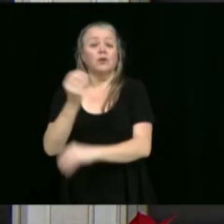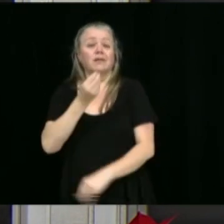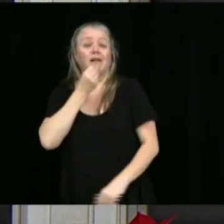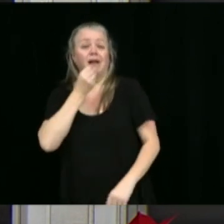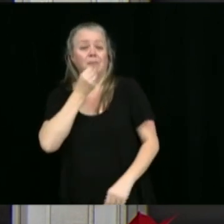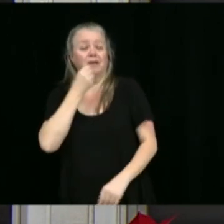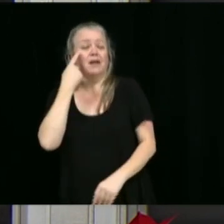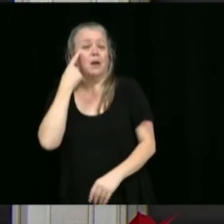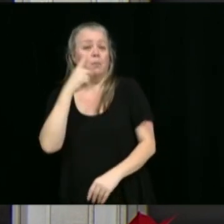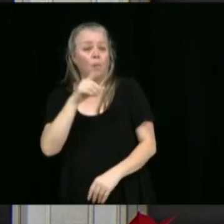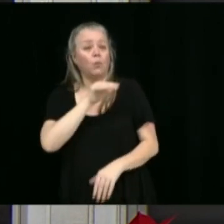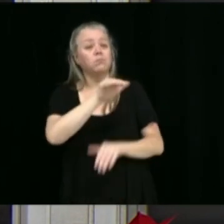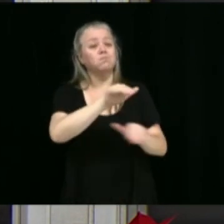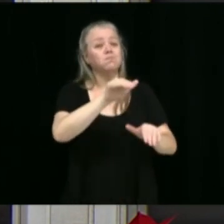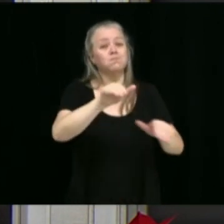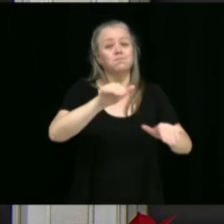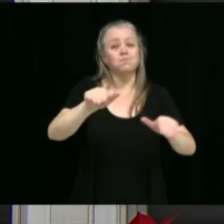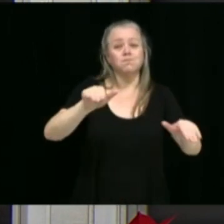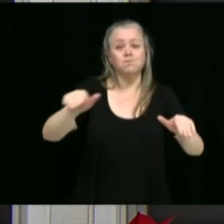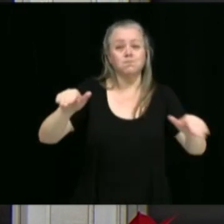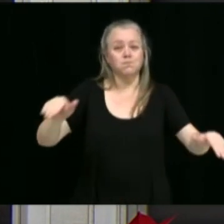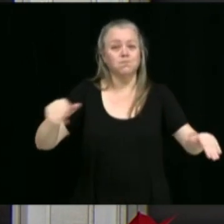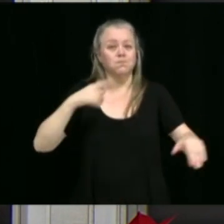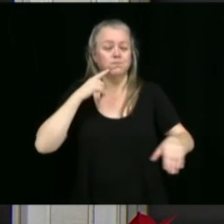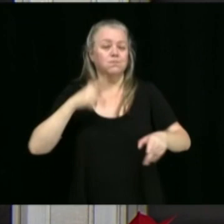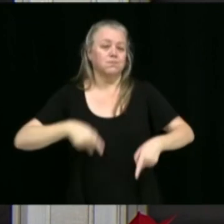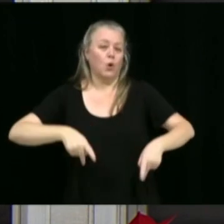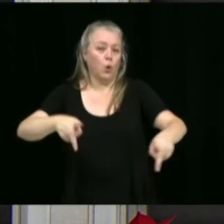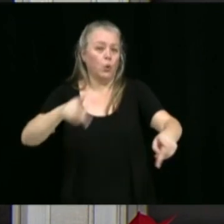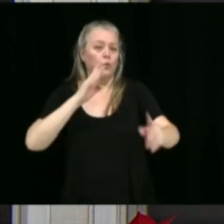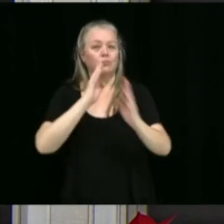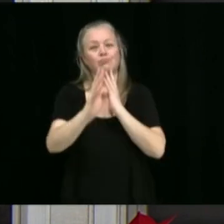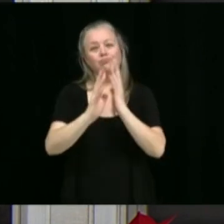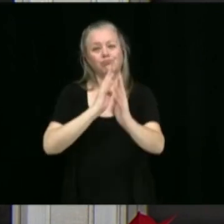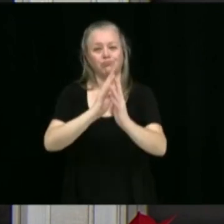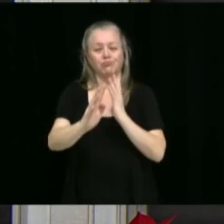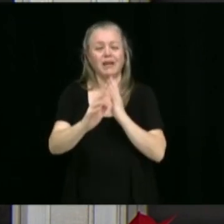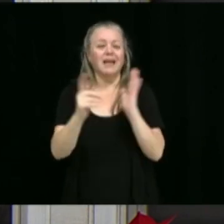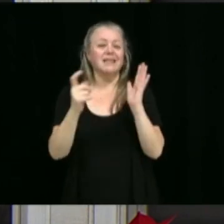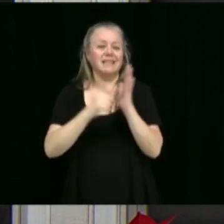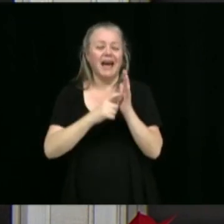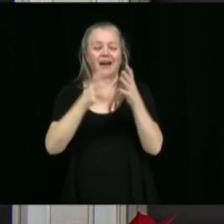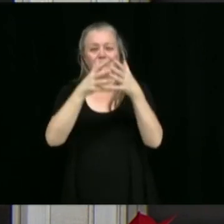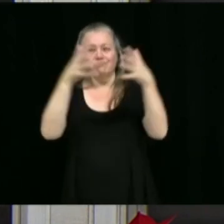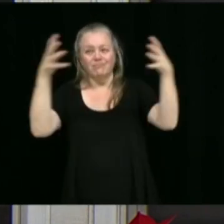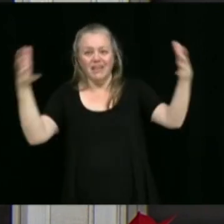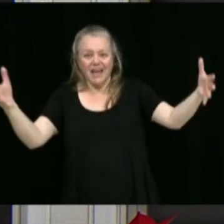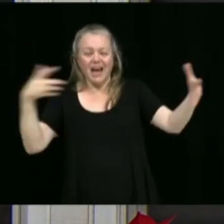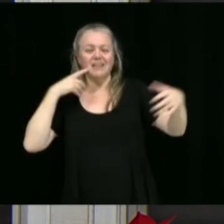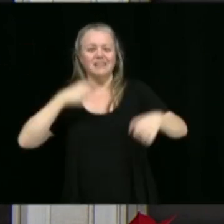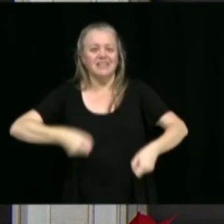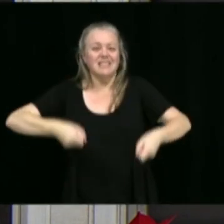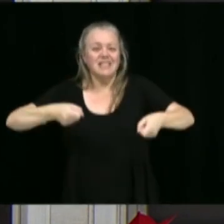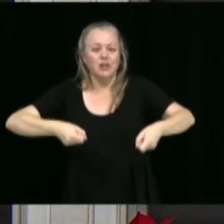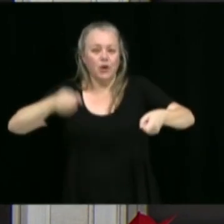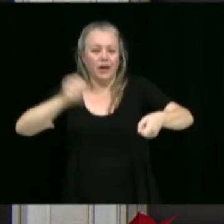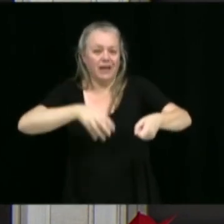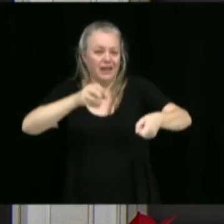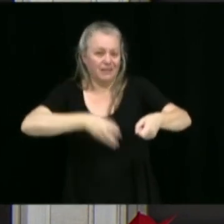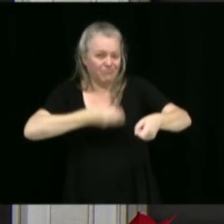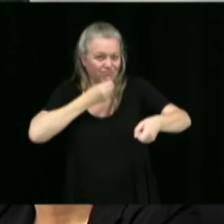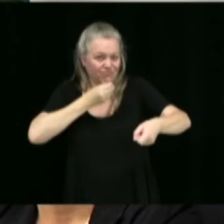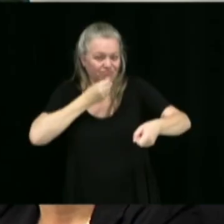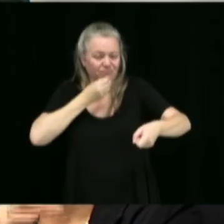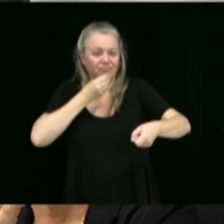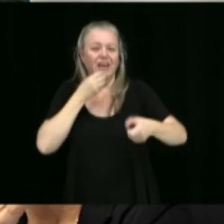la sollicitation sur la voie publique dans le cadre de la Grande Guignolée qui aura lieu le jeudi 7 décembre 2023.